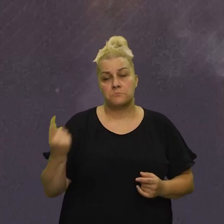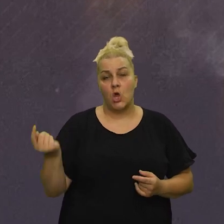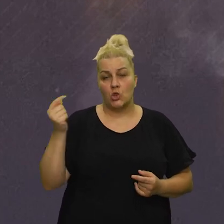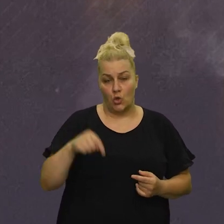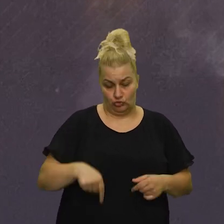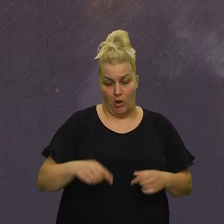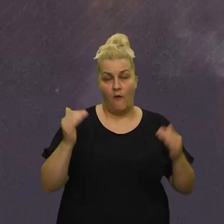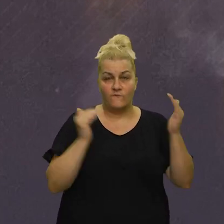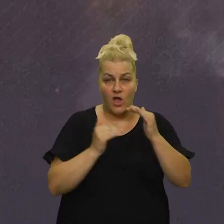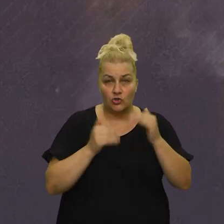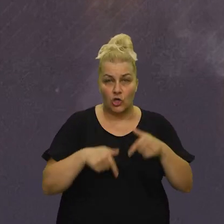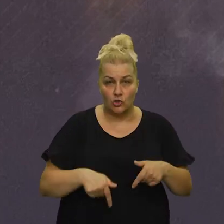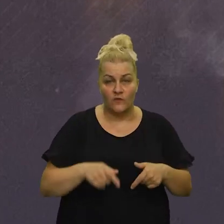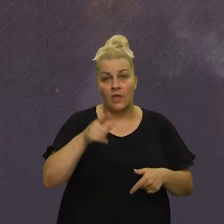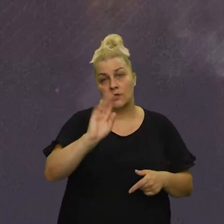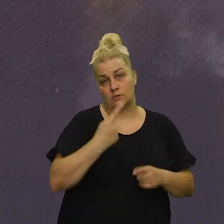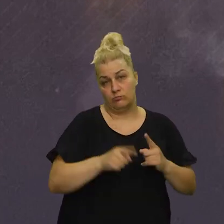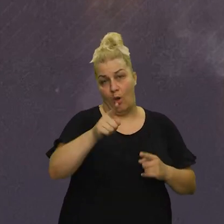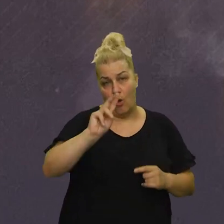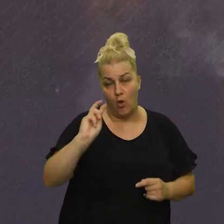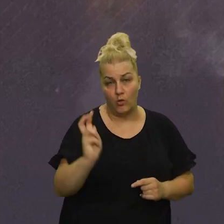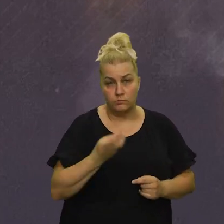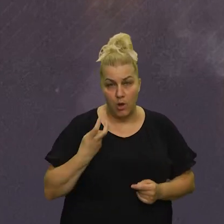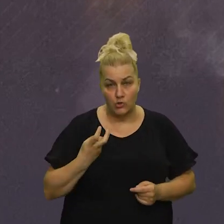Došao sam večeras na vaš poziv